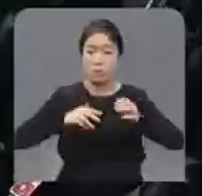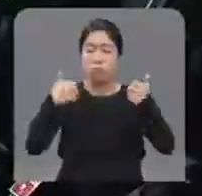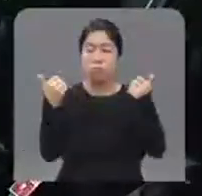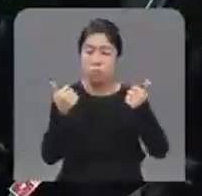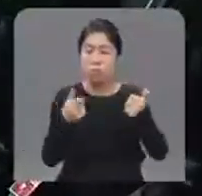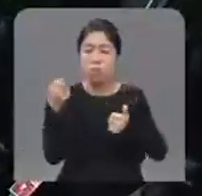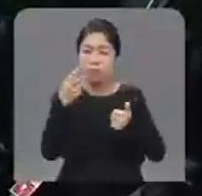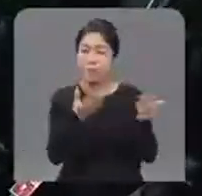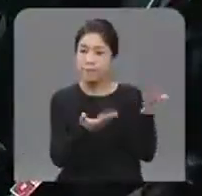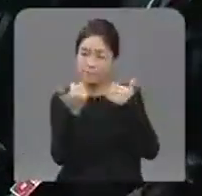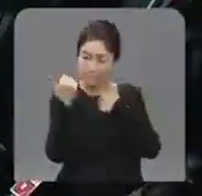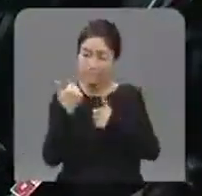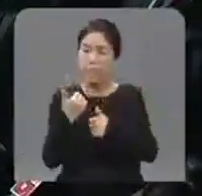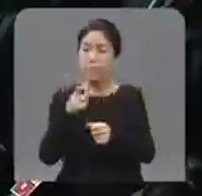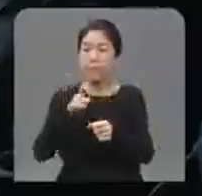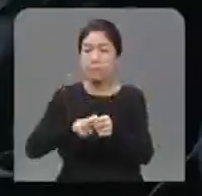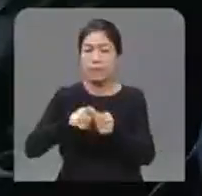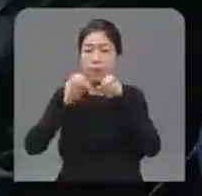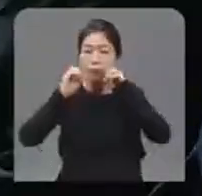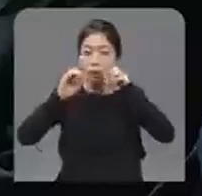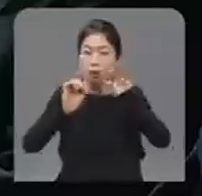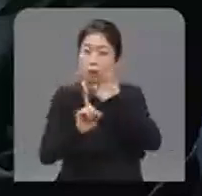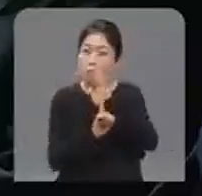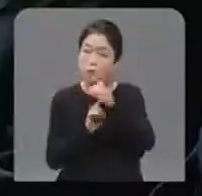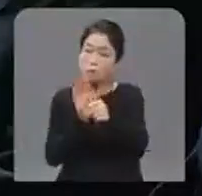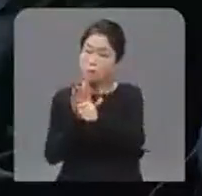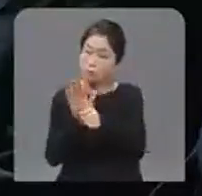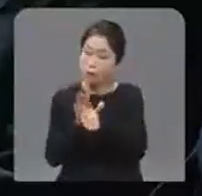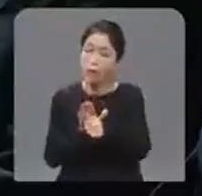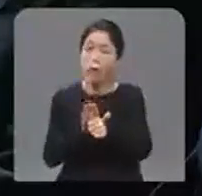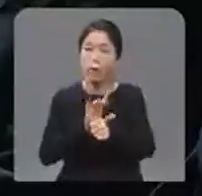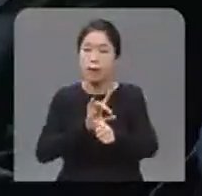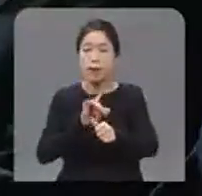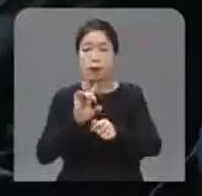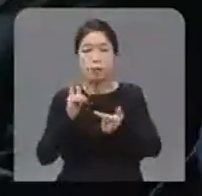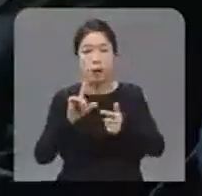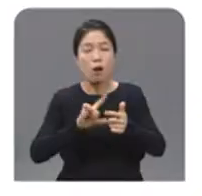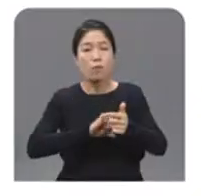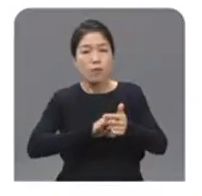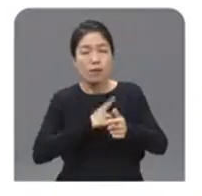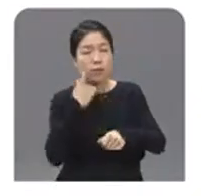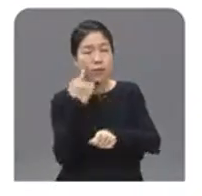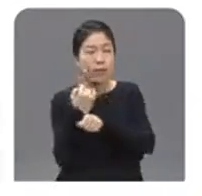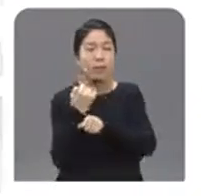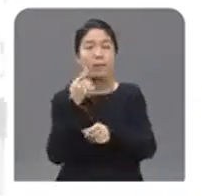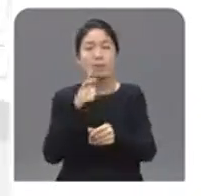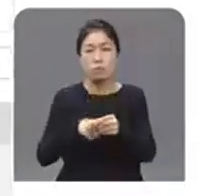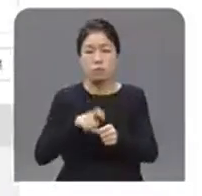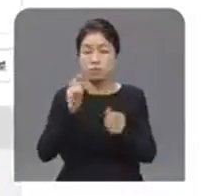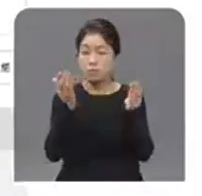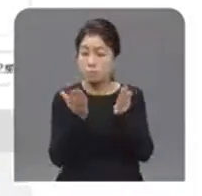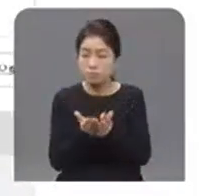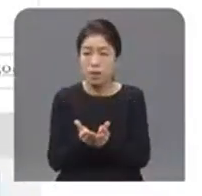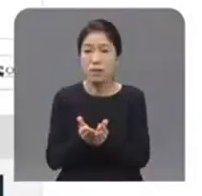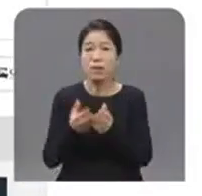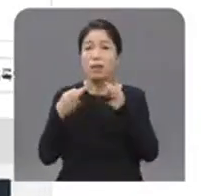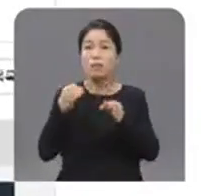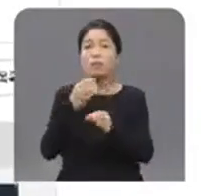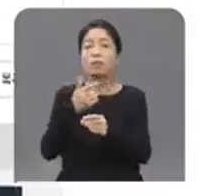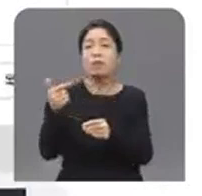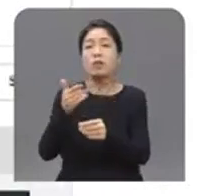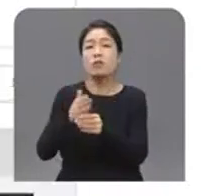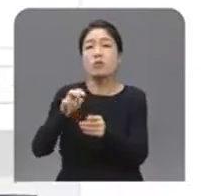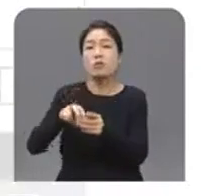자주 유치하도록 홍보 활동을 지원하고 브랜드를 개발하기 위해서였습니다. 이에 발맞춰 김대중 센터